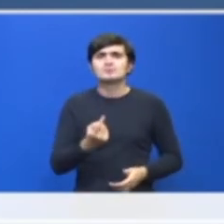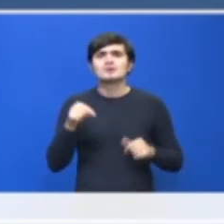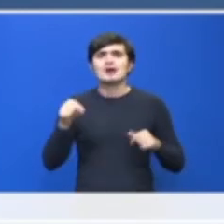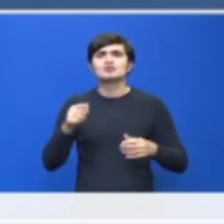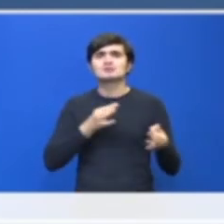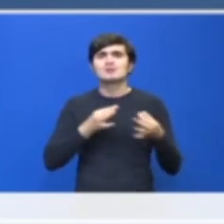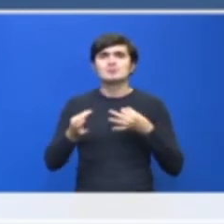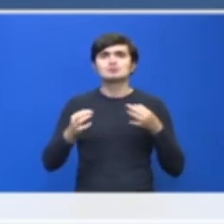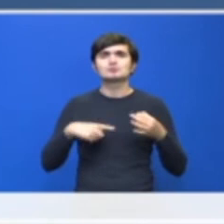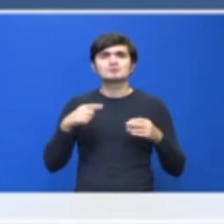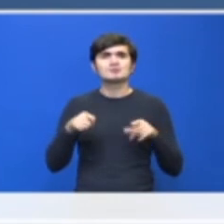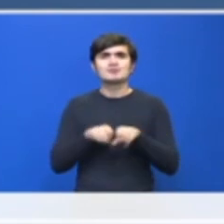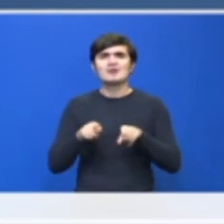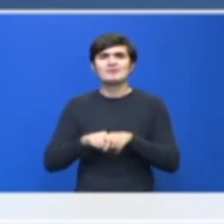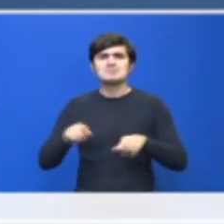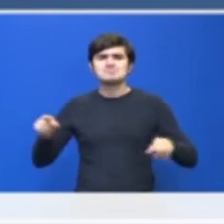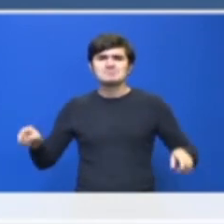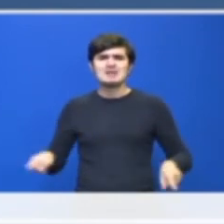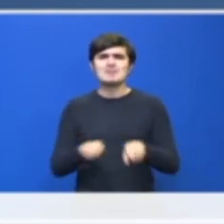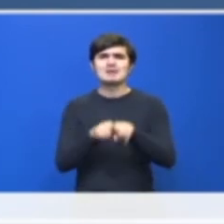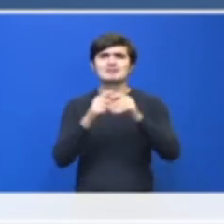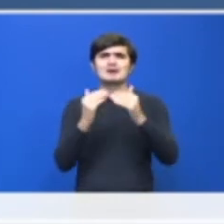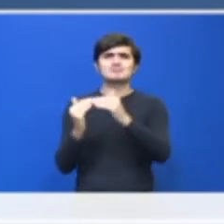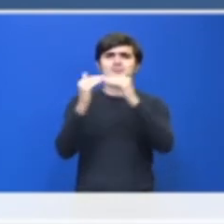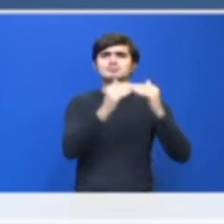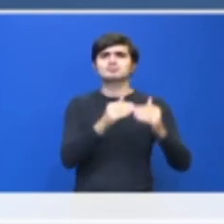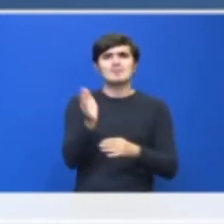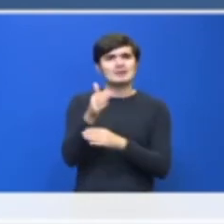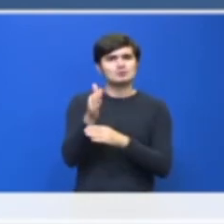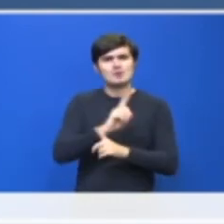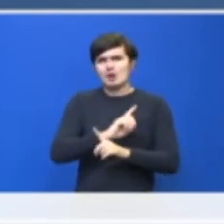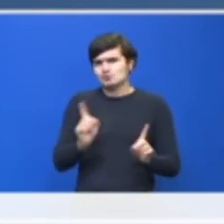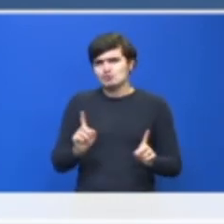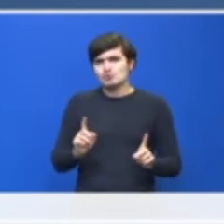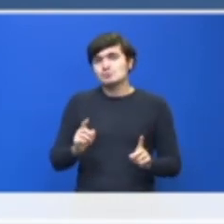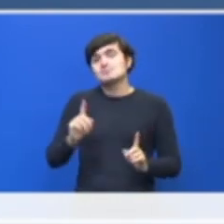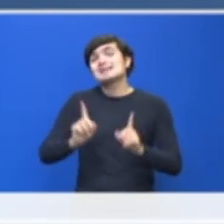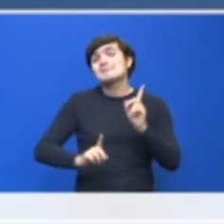astfel de măsuri vor fi luate imediat și vor fi luate pe plan național, nu. Deci depinde de incidențe.